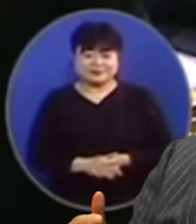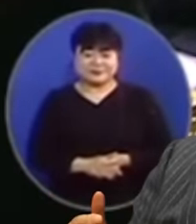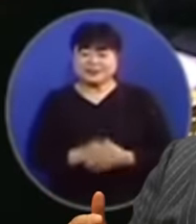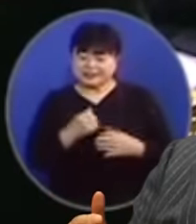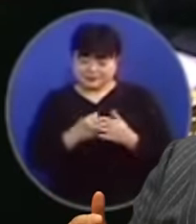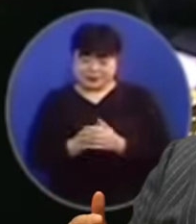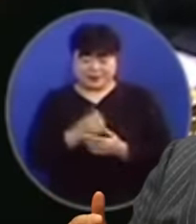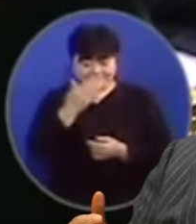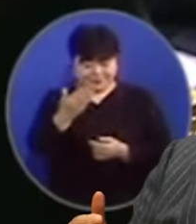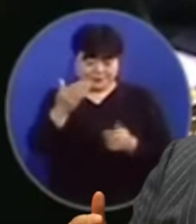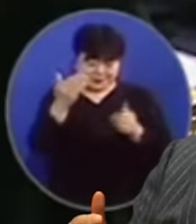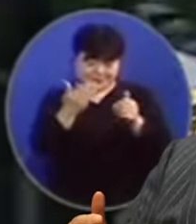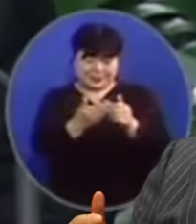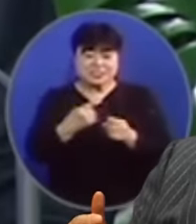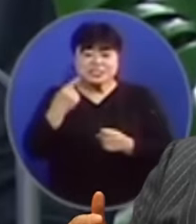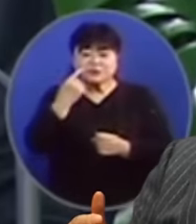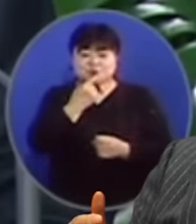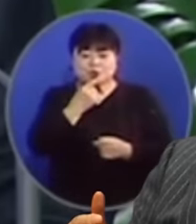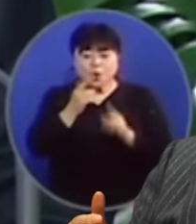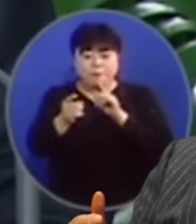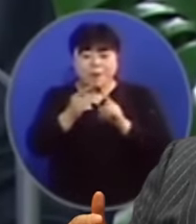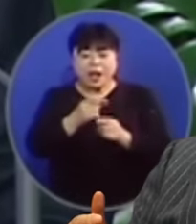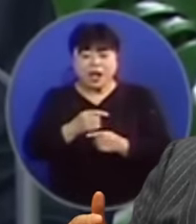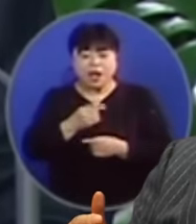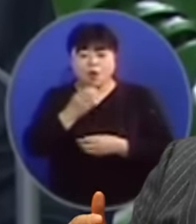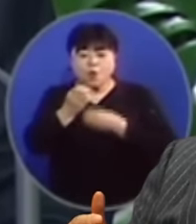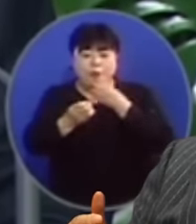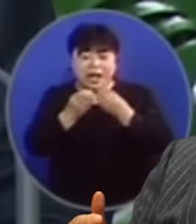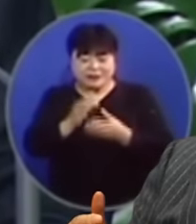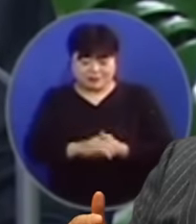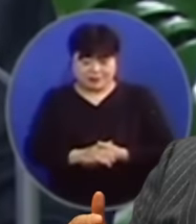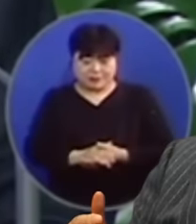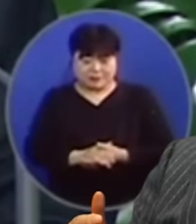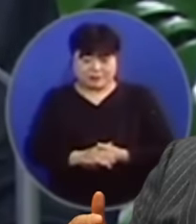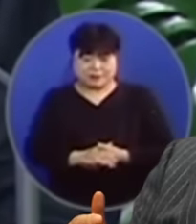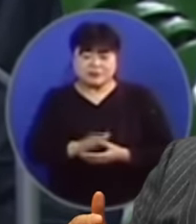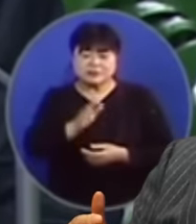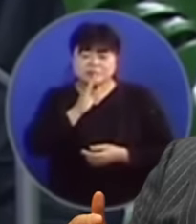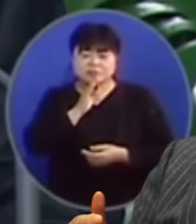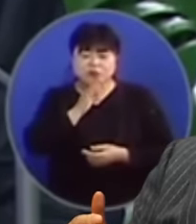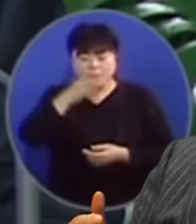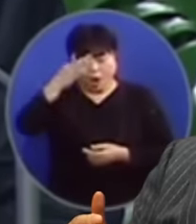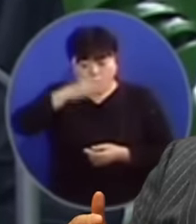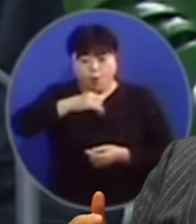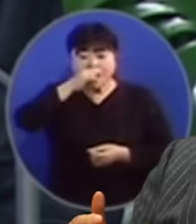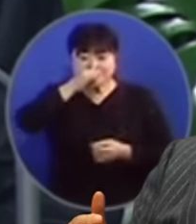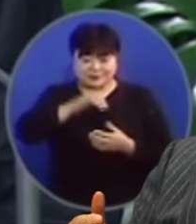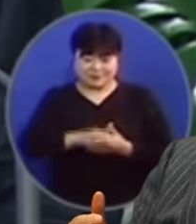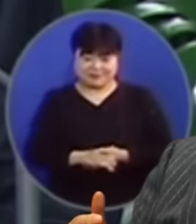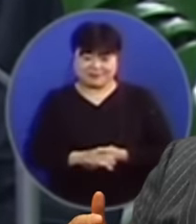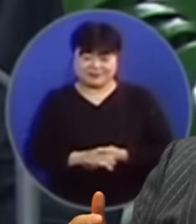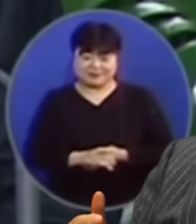그러므로 여러분께서 입술로 말씀을 고백한다는 것은 굉장히 효과가 있는 것입니다.